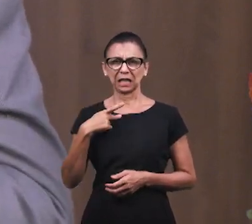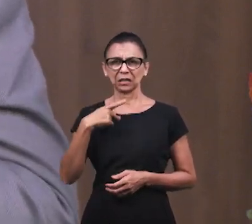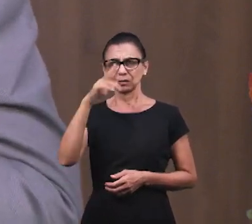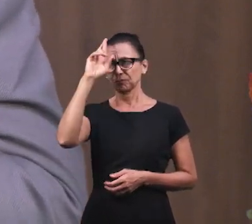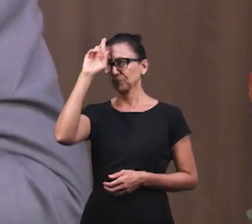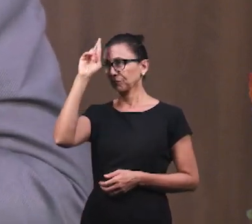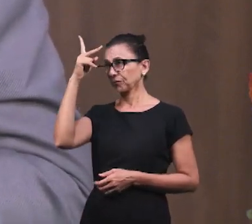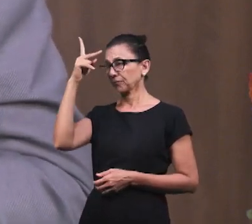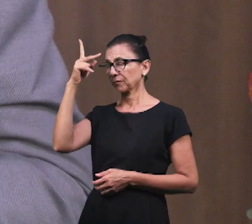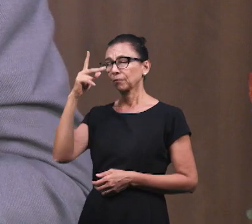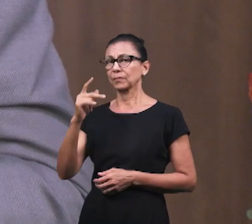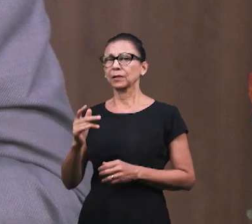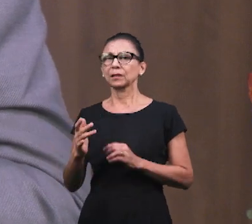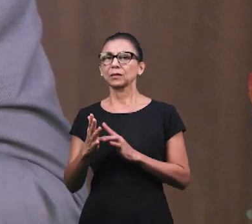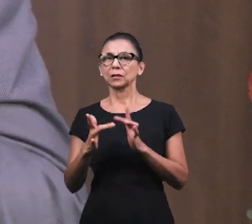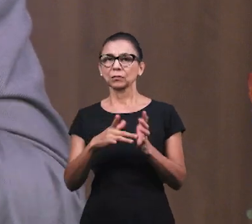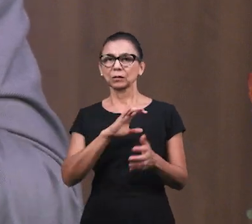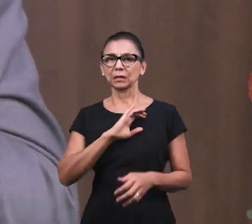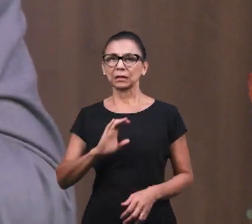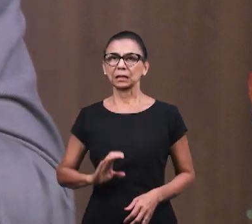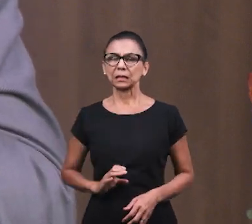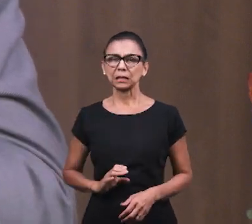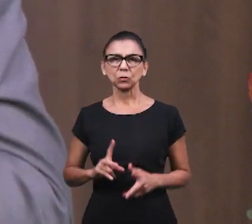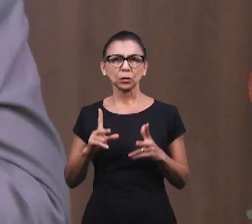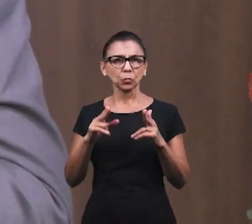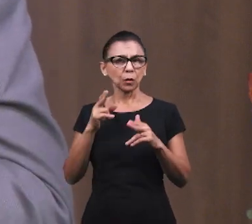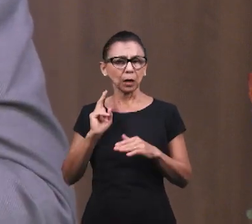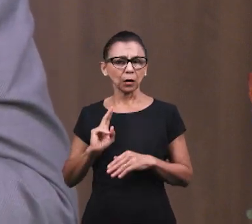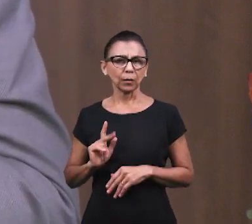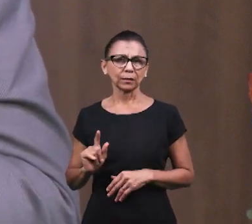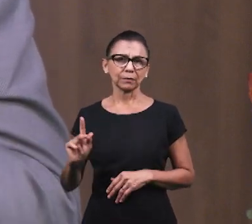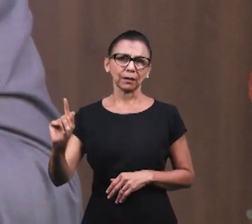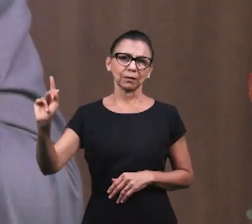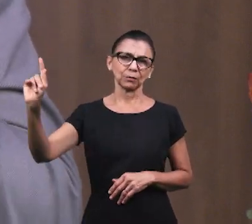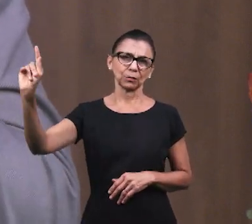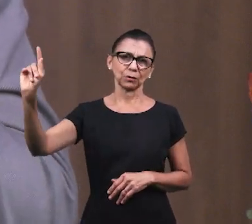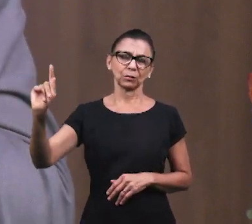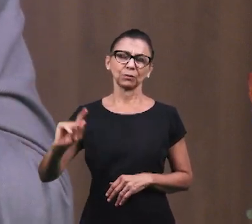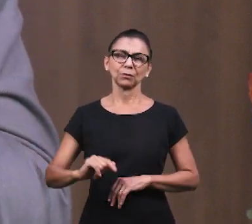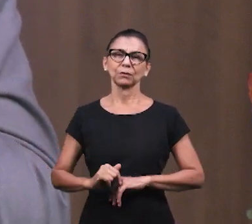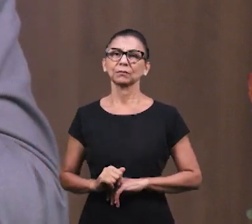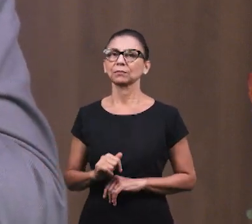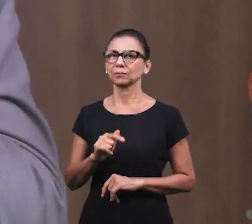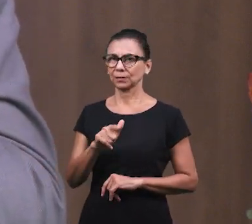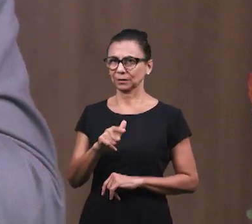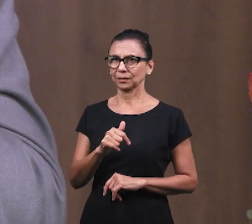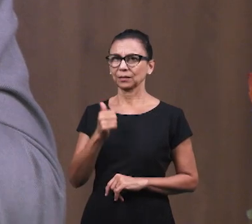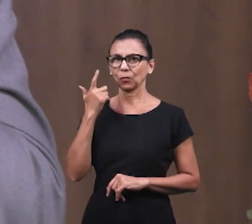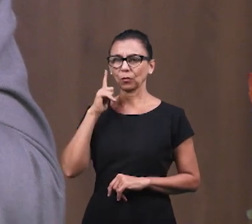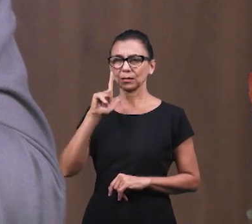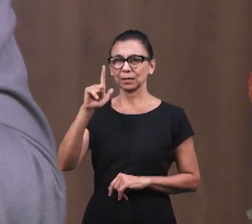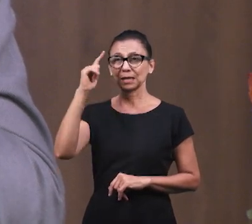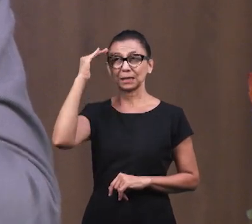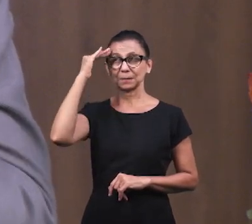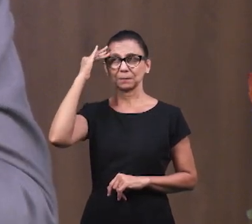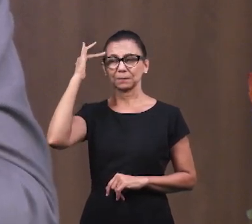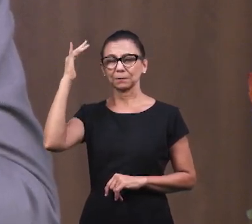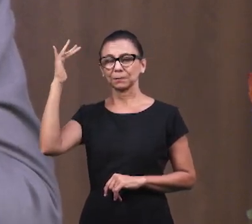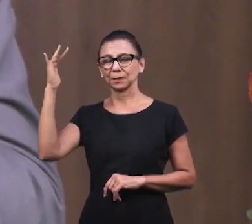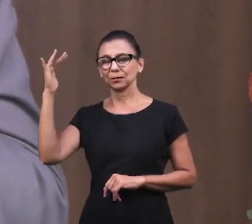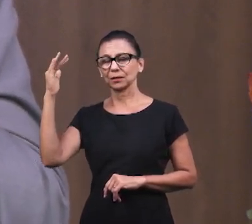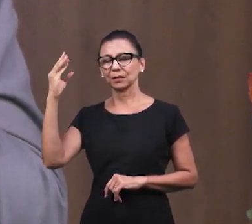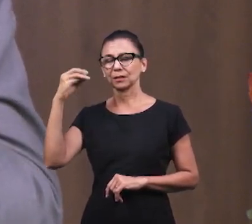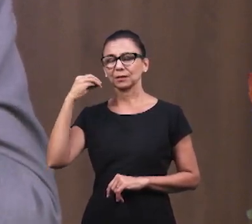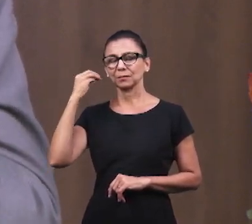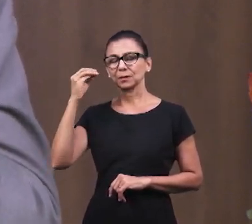Tout change, sauf Christ, la roche éternelle. Ce Seigneur Jésus, vous pouvez